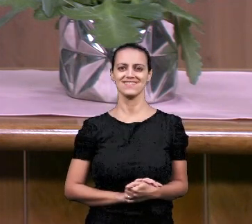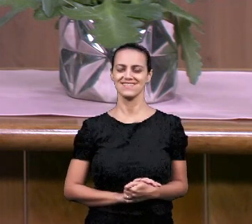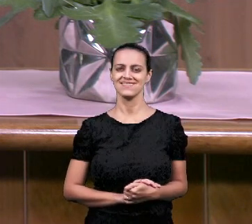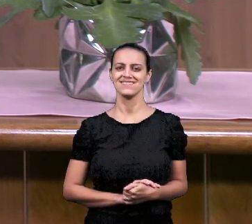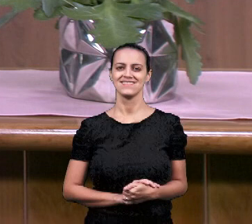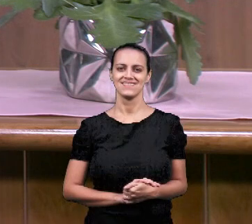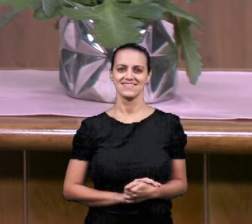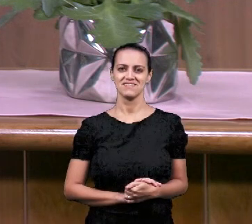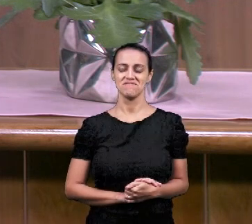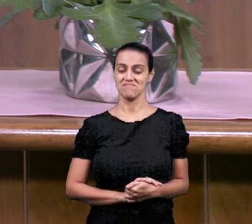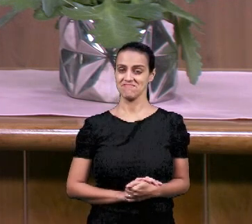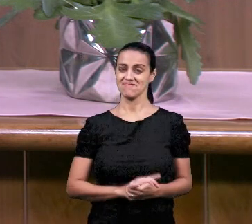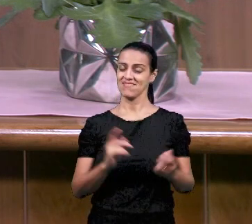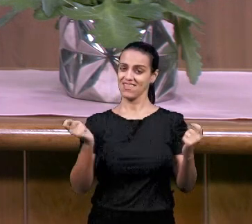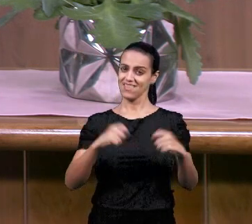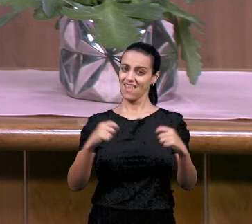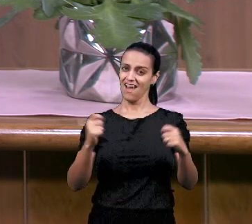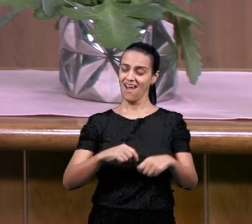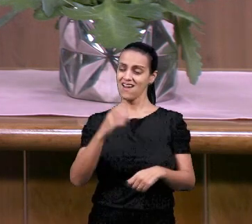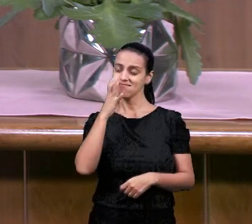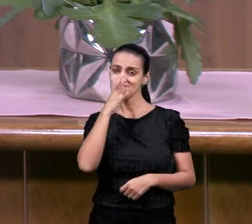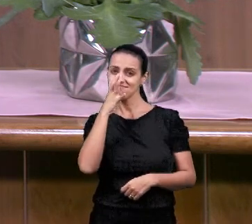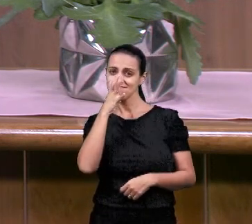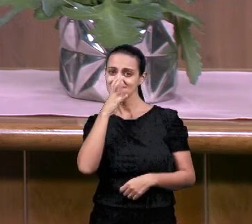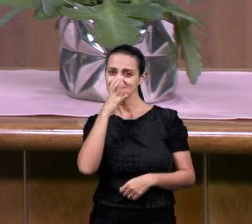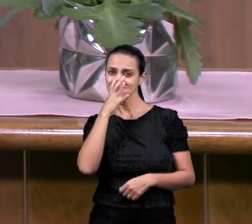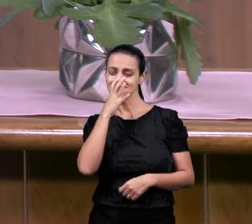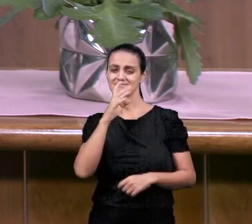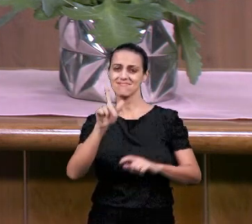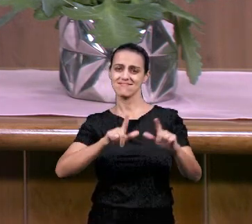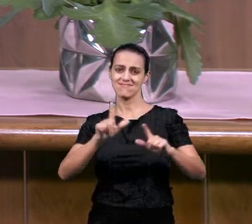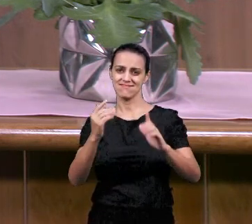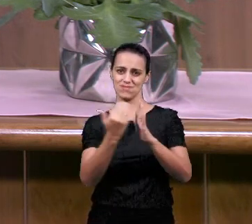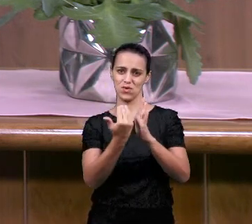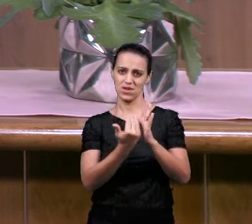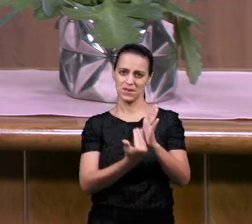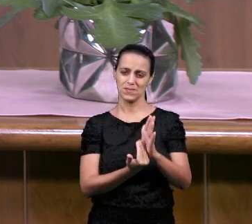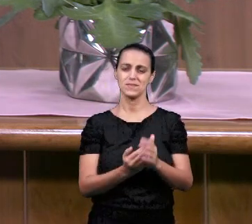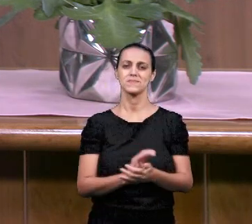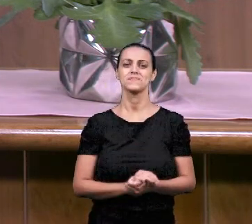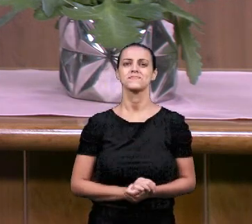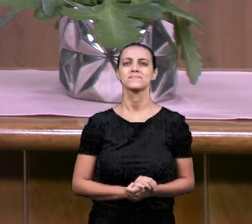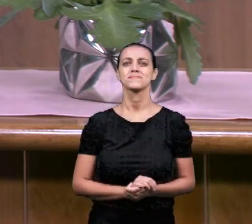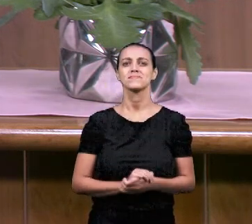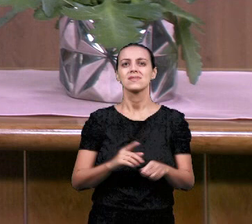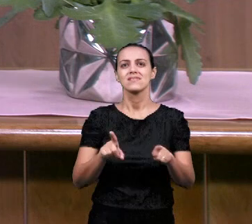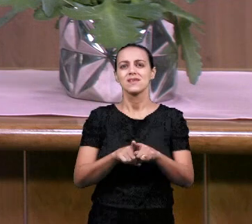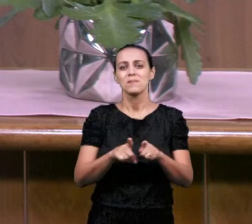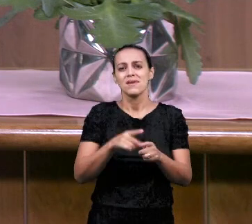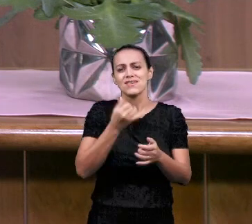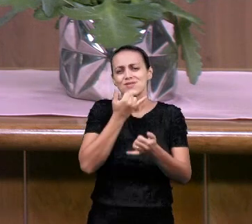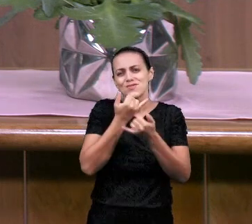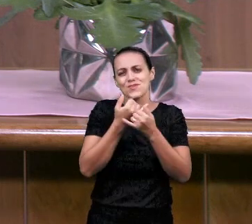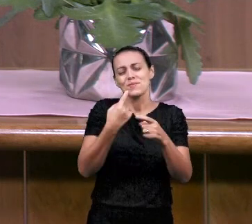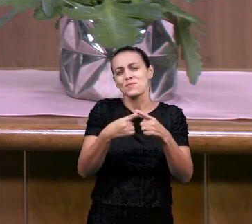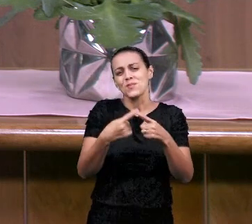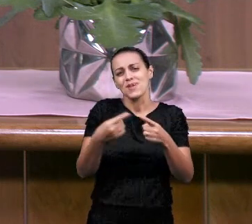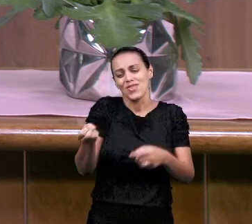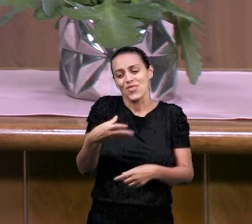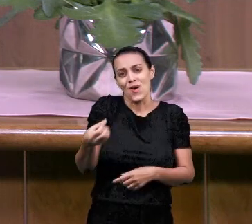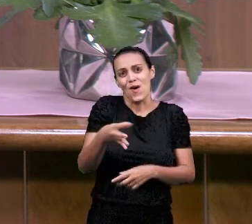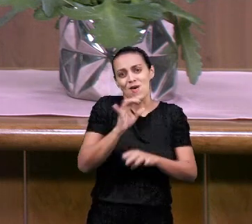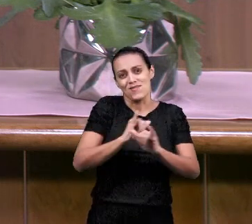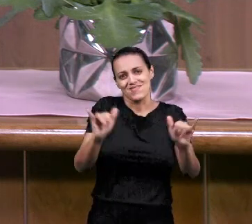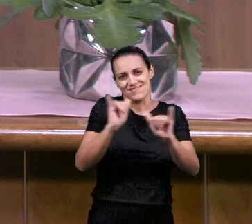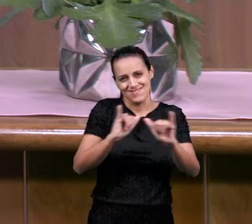Rede Brasil de télévision. Vous pouvez voir le programme en annonçant l'Évangile éternel. Pardonnez-nous, mais